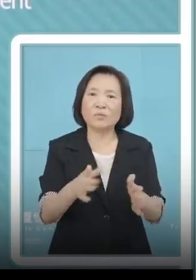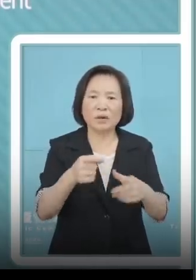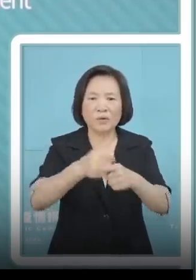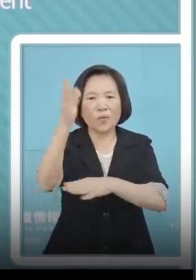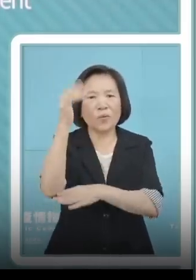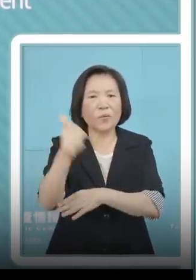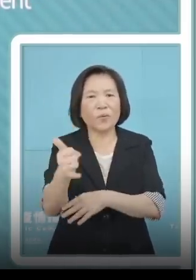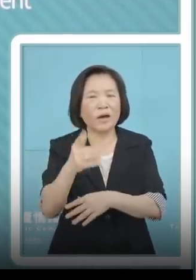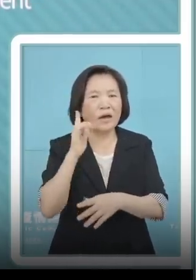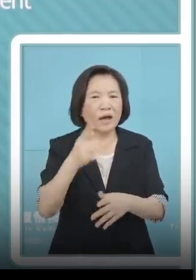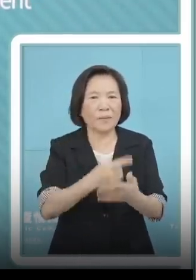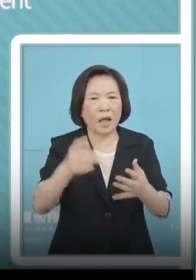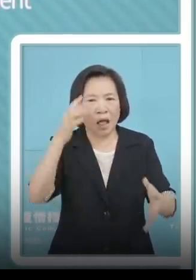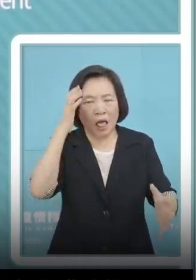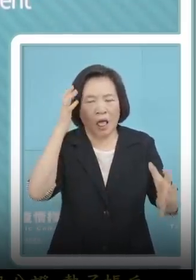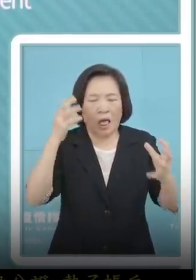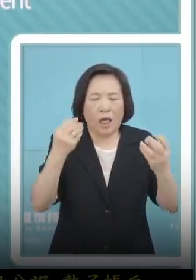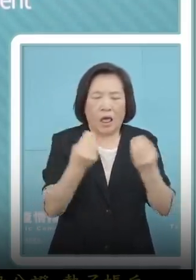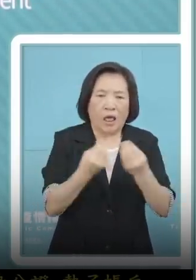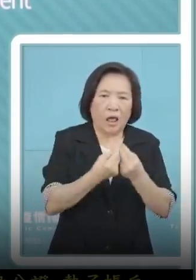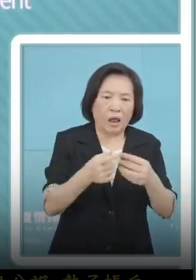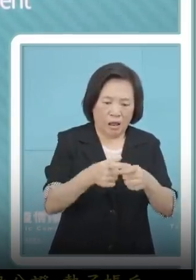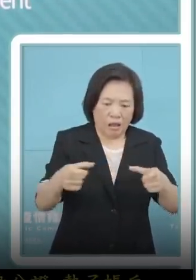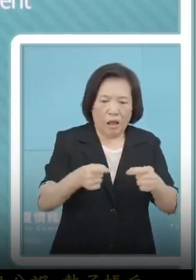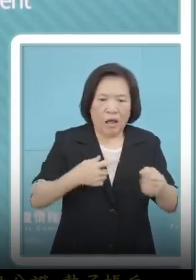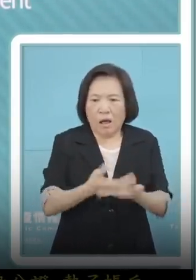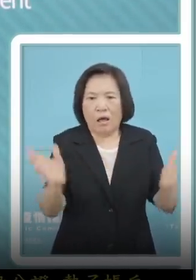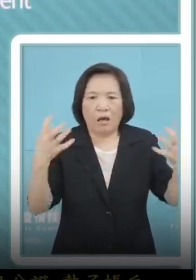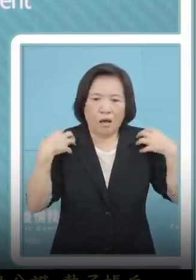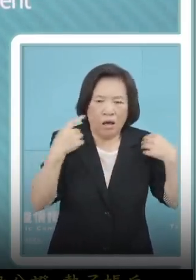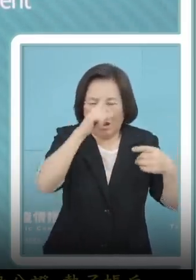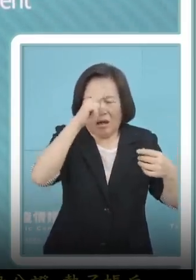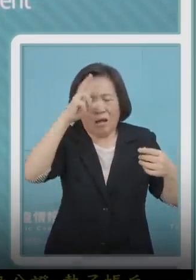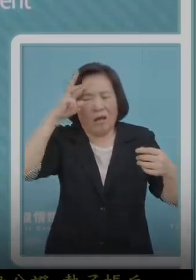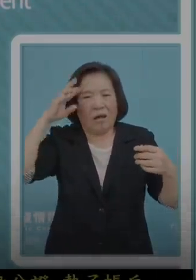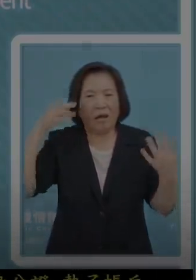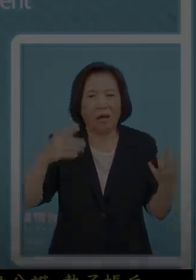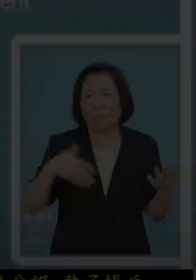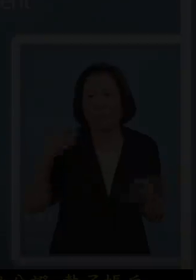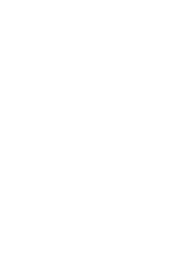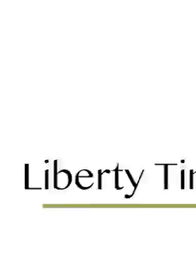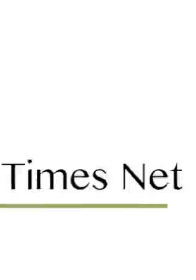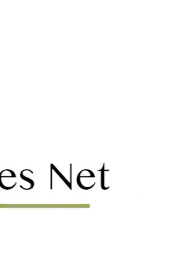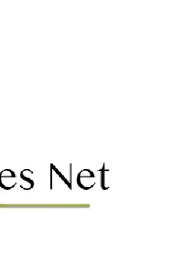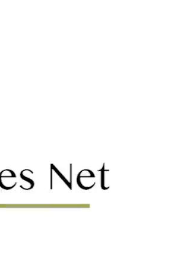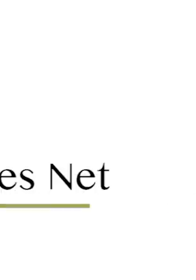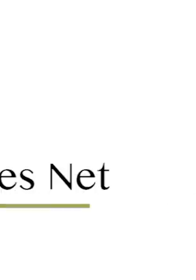搞得嘛，大家快发疯了，那去花那个，我们在这国家在冲起来了。